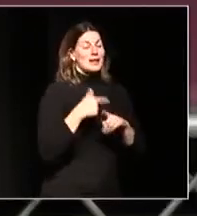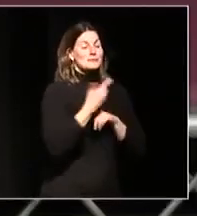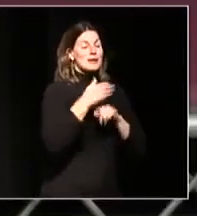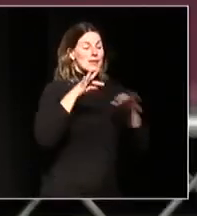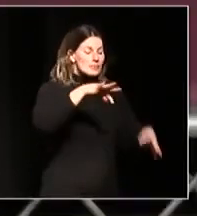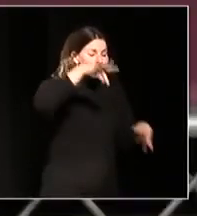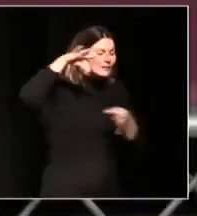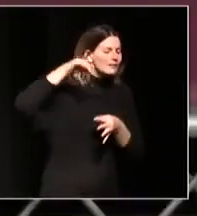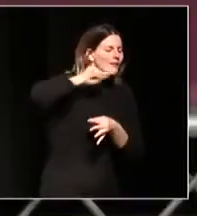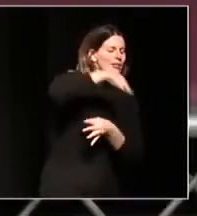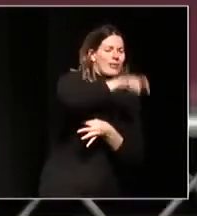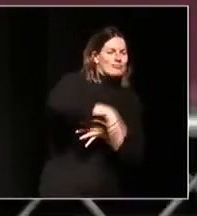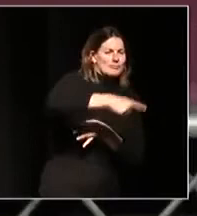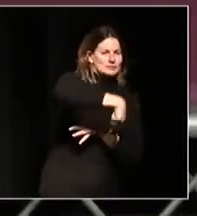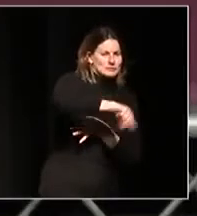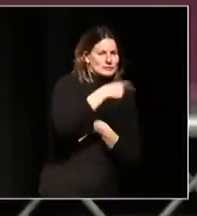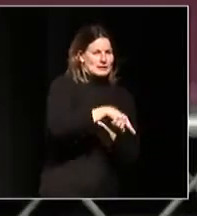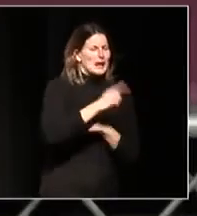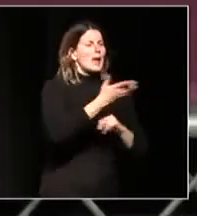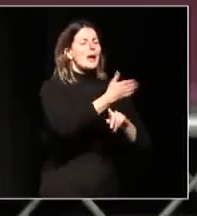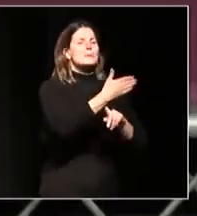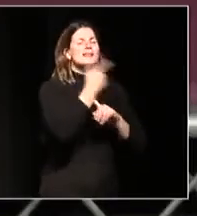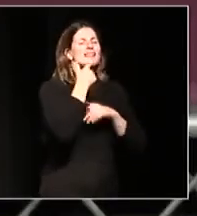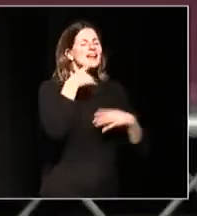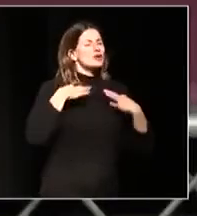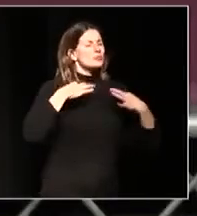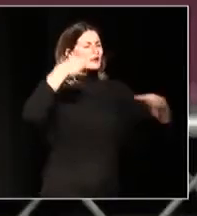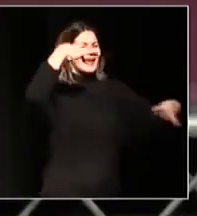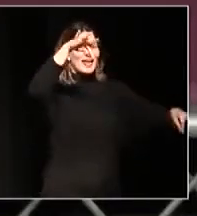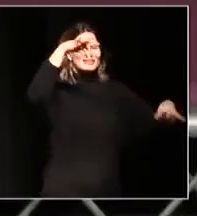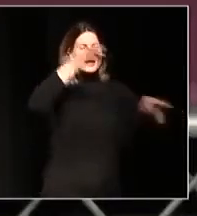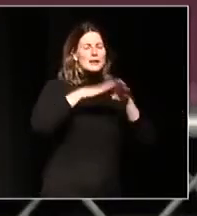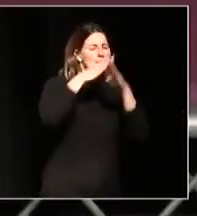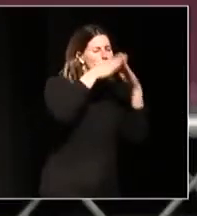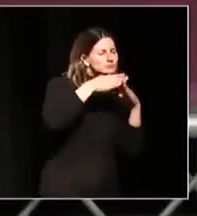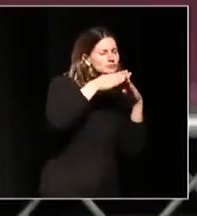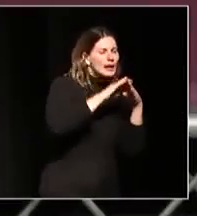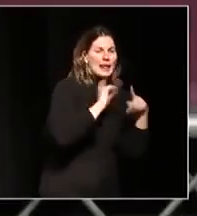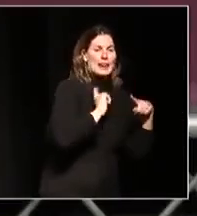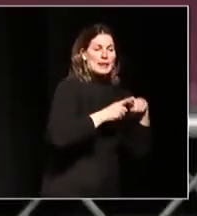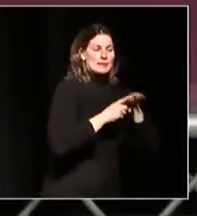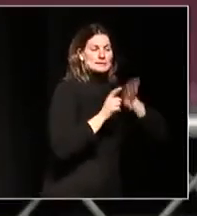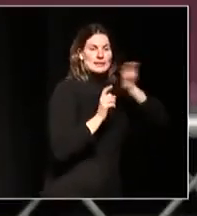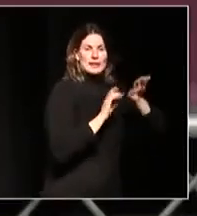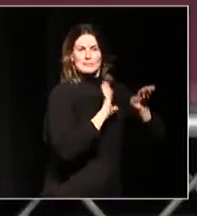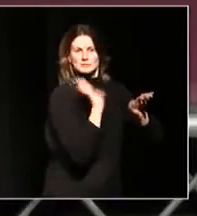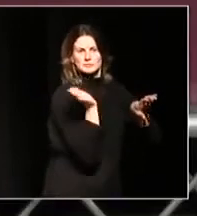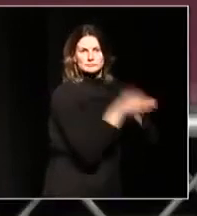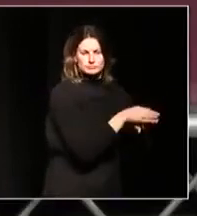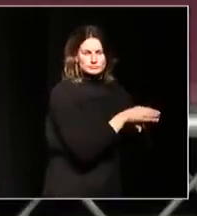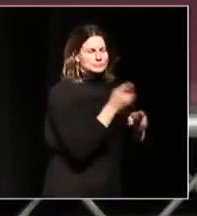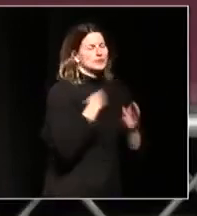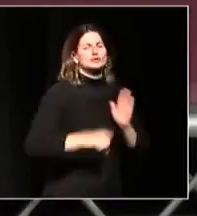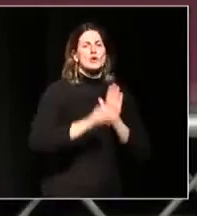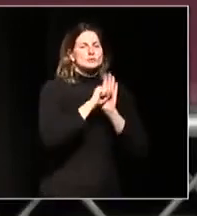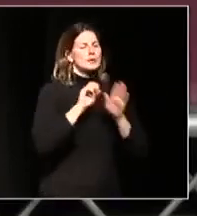hi ha la gent. Una bandera no és una tela amb la que amagar una meitat del país. La bandera és un